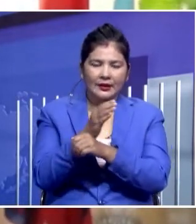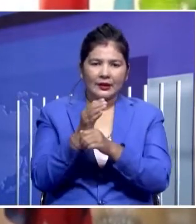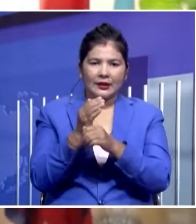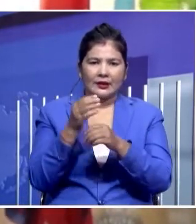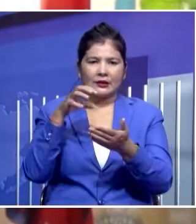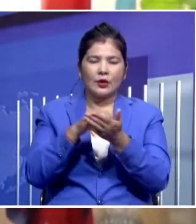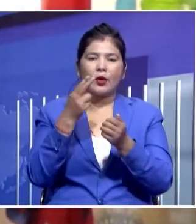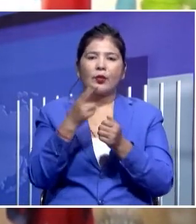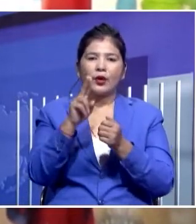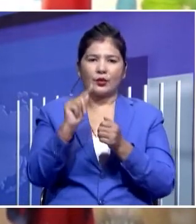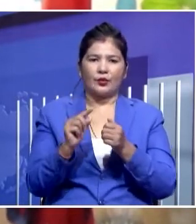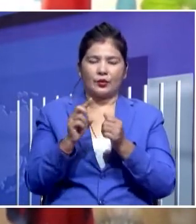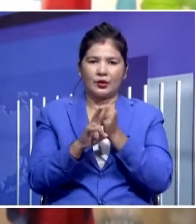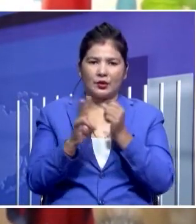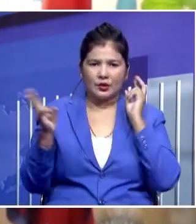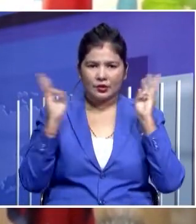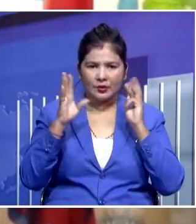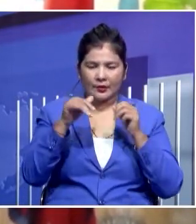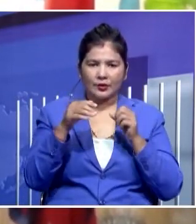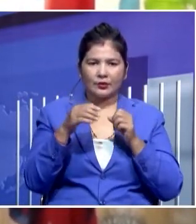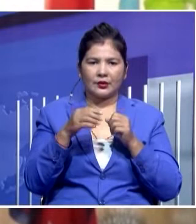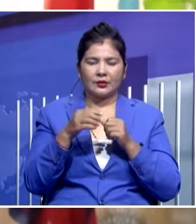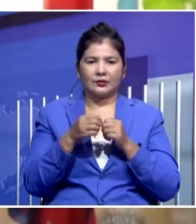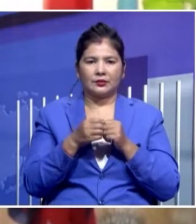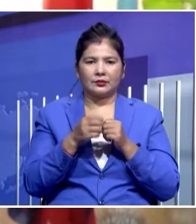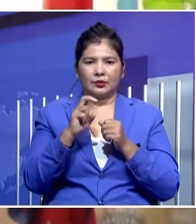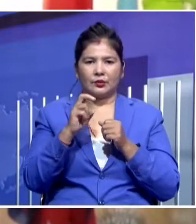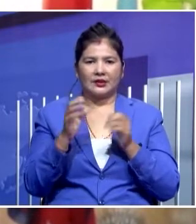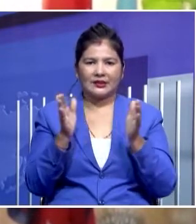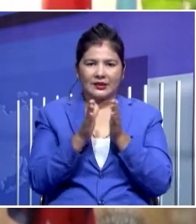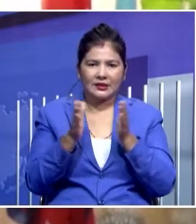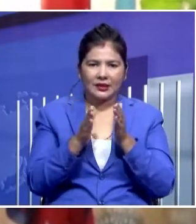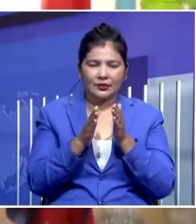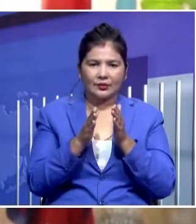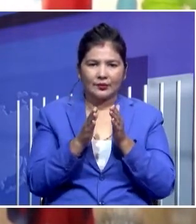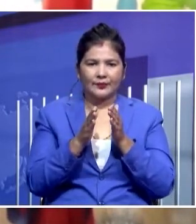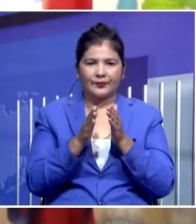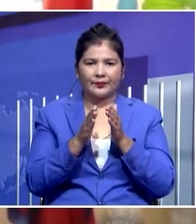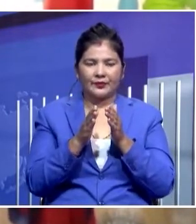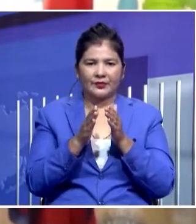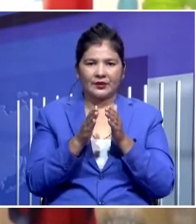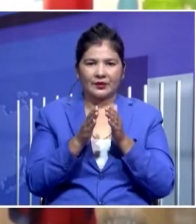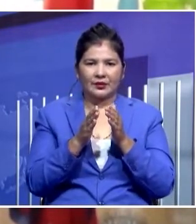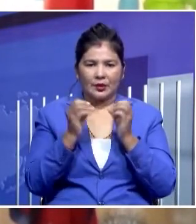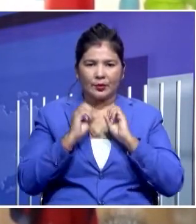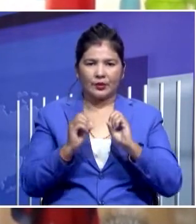त्यहाँबाट सहजसँग आउने हुँदा अब सानो मात्रामा खास गरिकन